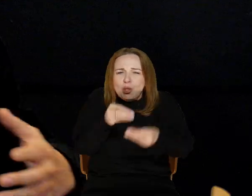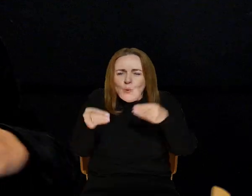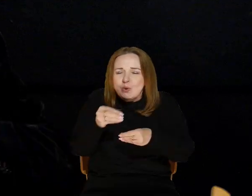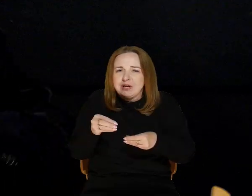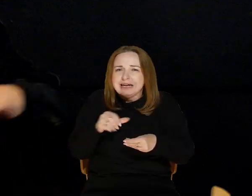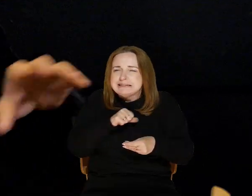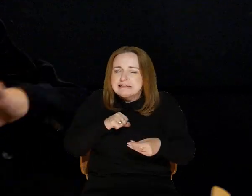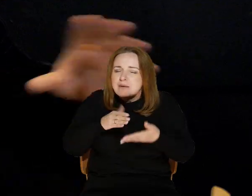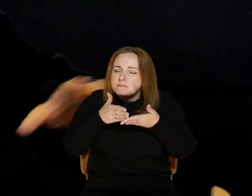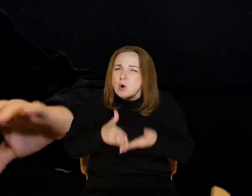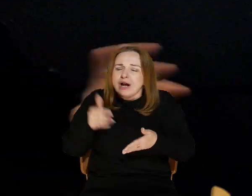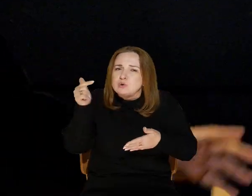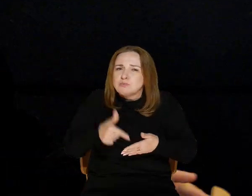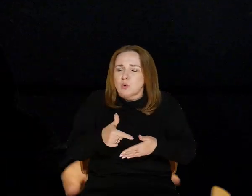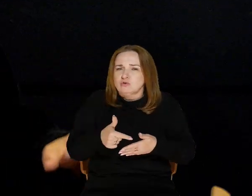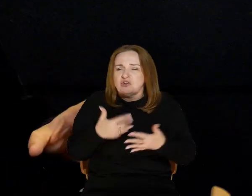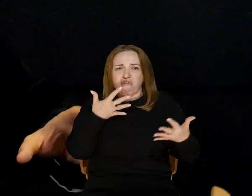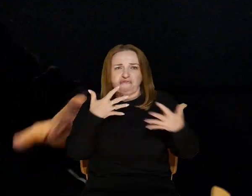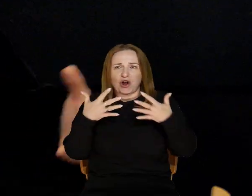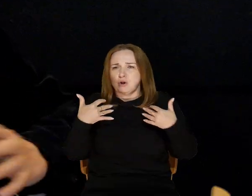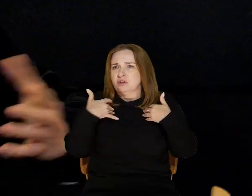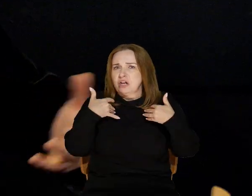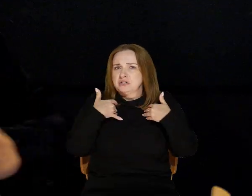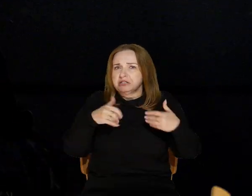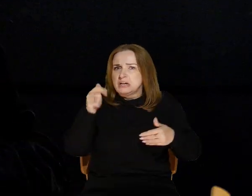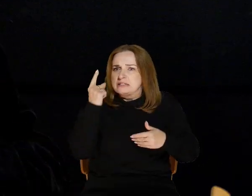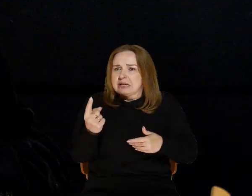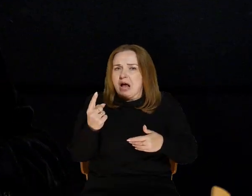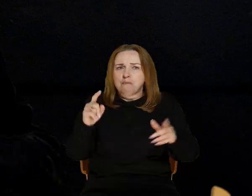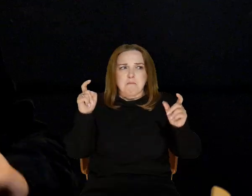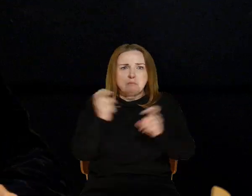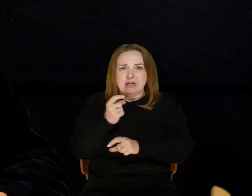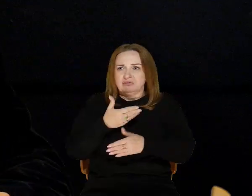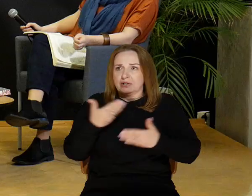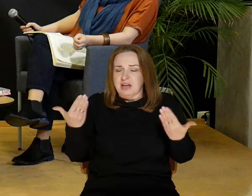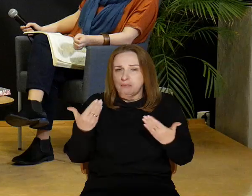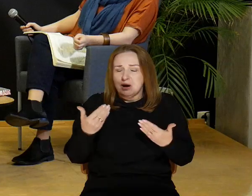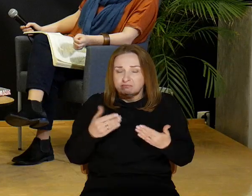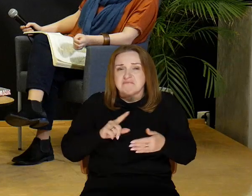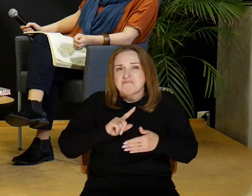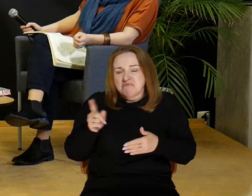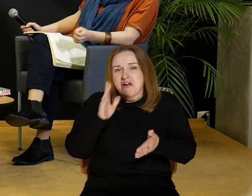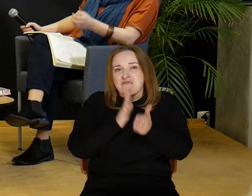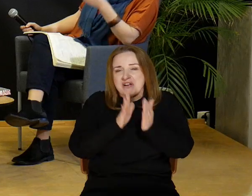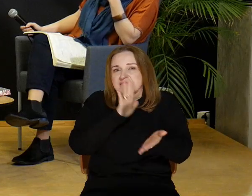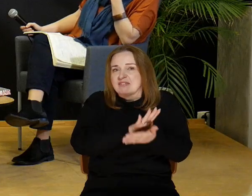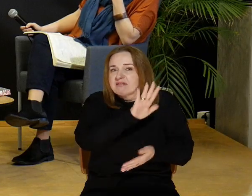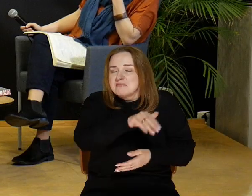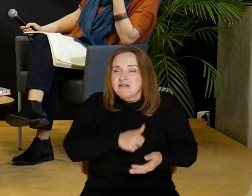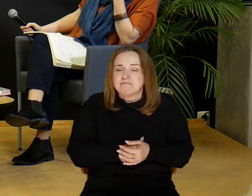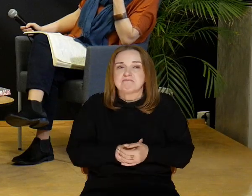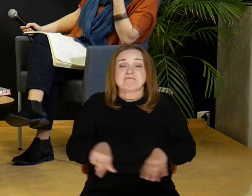sobie, funkcjonować tak, jakby państwa w ogóle nie było, co zresztą w sumie nie jest dziwne, nie? Bezpośrednio po wojnie, ale że